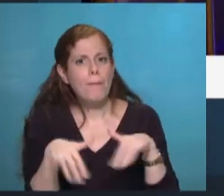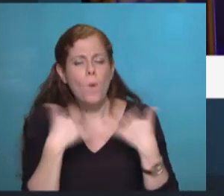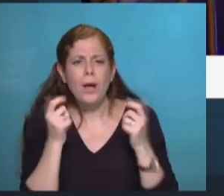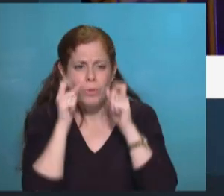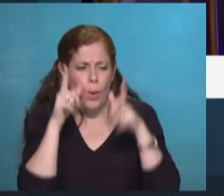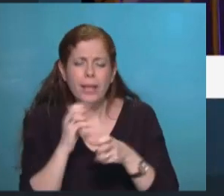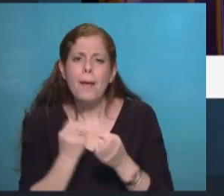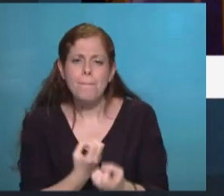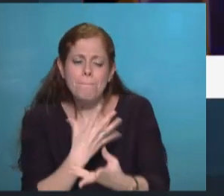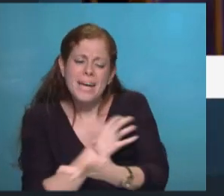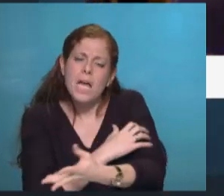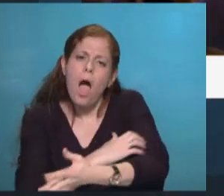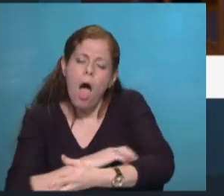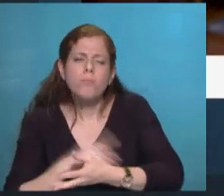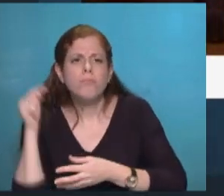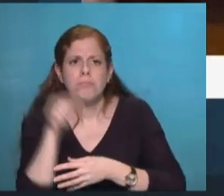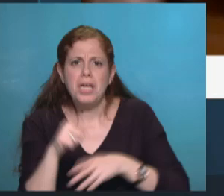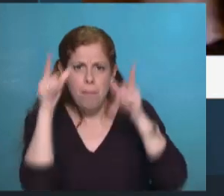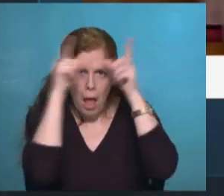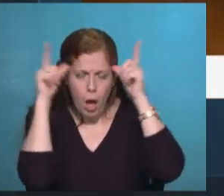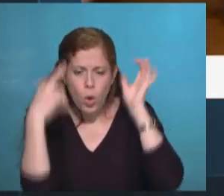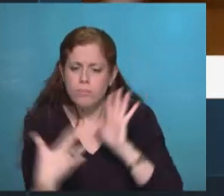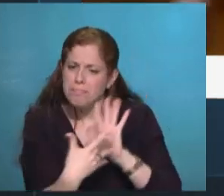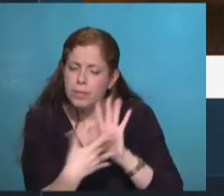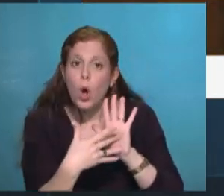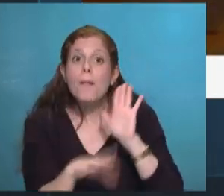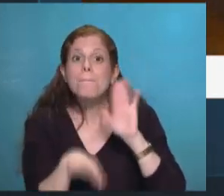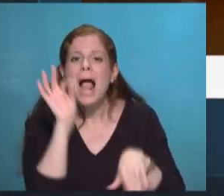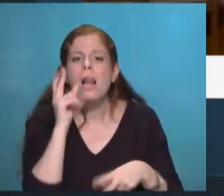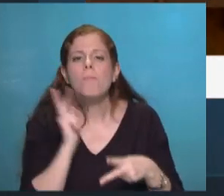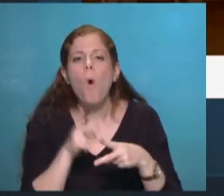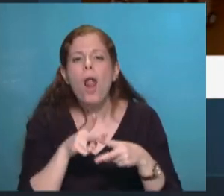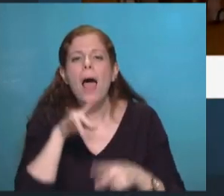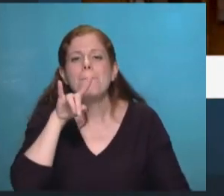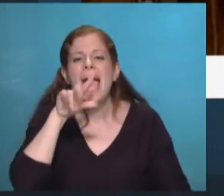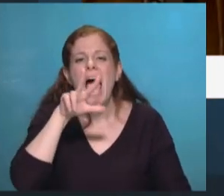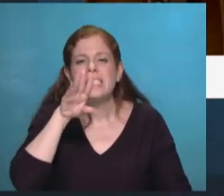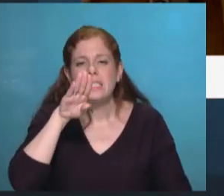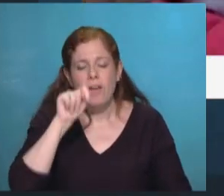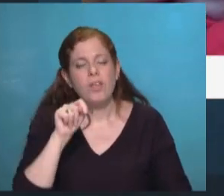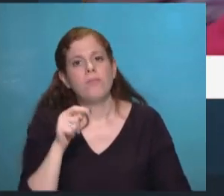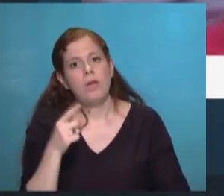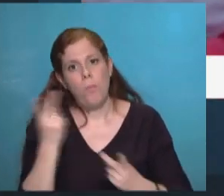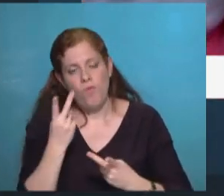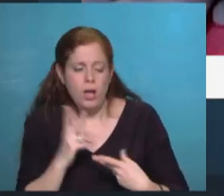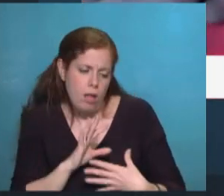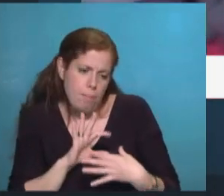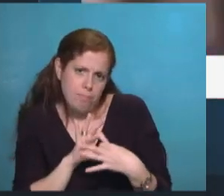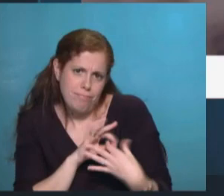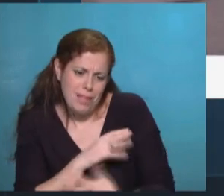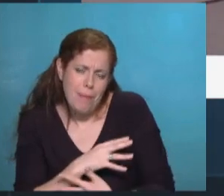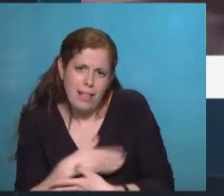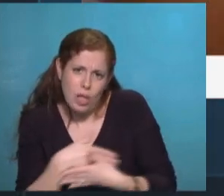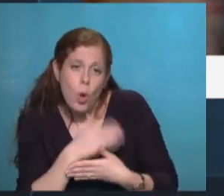מגיעה לתחנת האחיות, עושים לה בדיקות ומגלים שהיא חולה בחצבת. היא כמובן הייתה במגע עם התינוק שלה, היא אפילו הניקה